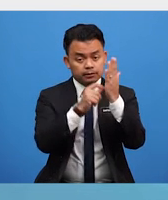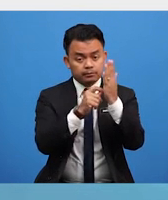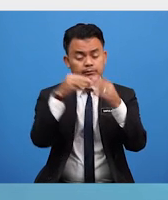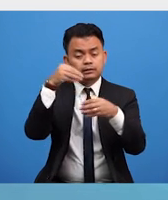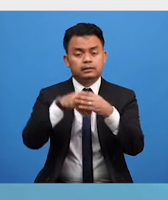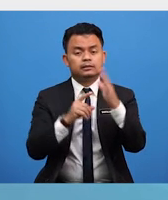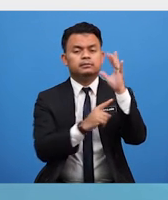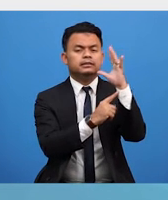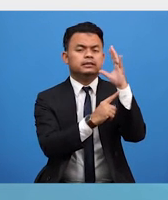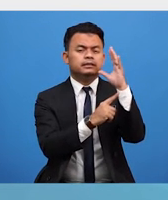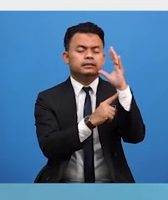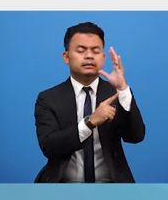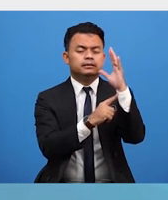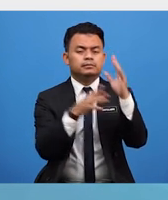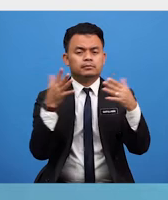panas?